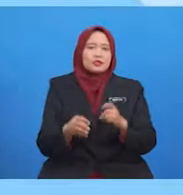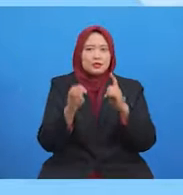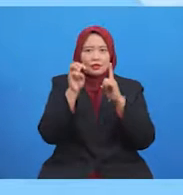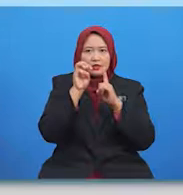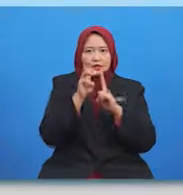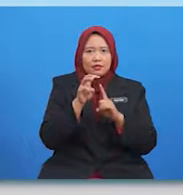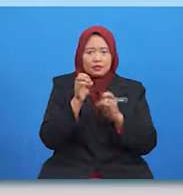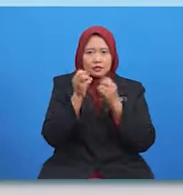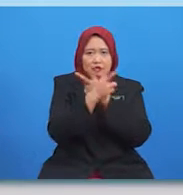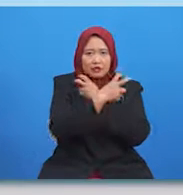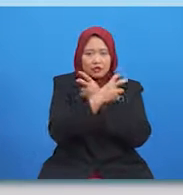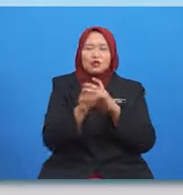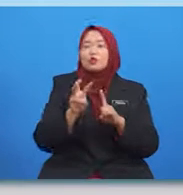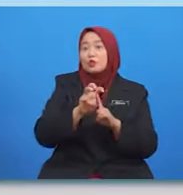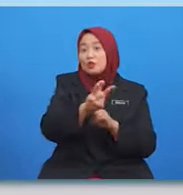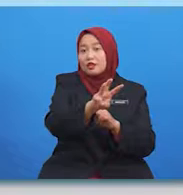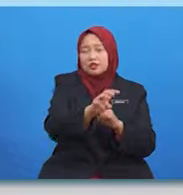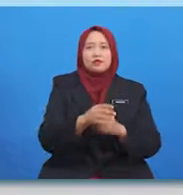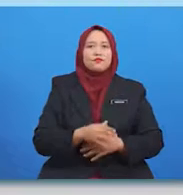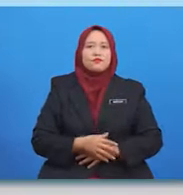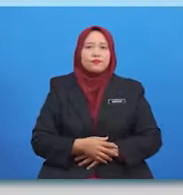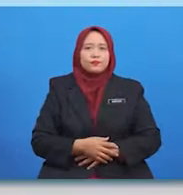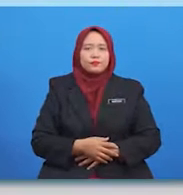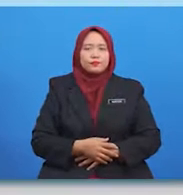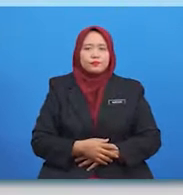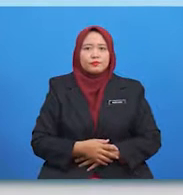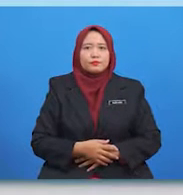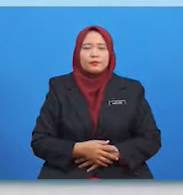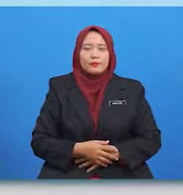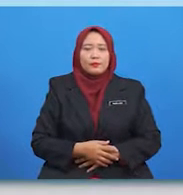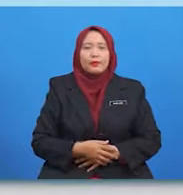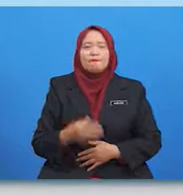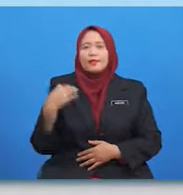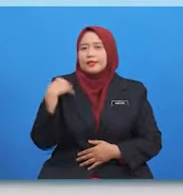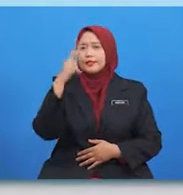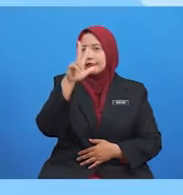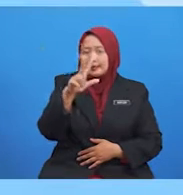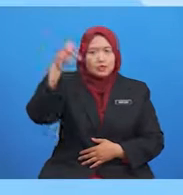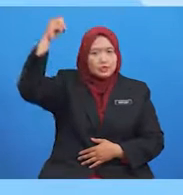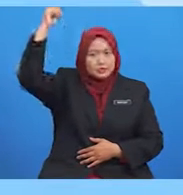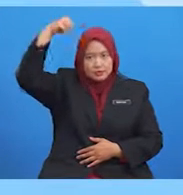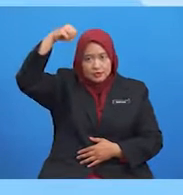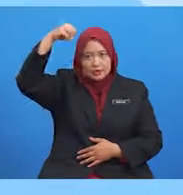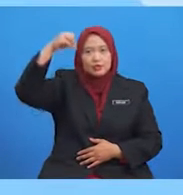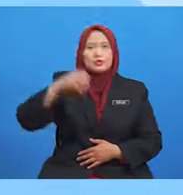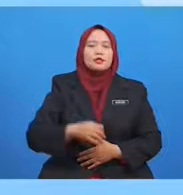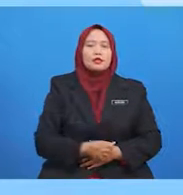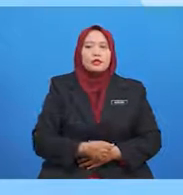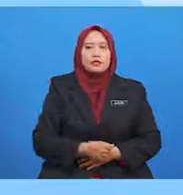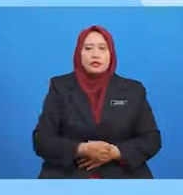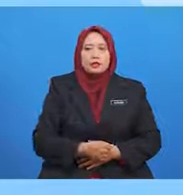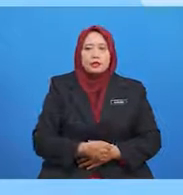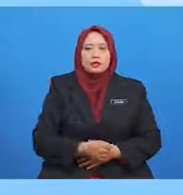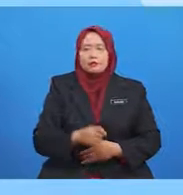Ya, sinaran radioaktif. Terdapat tiga sinar radioaktif di mana